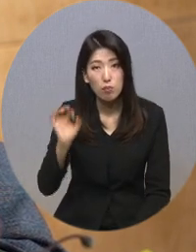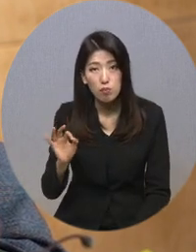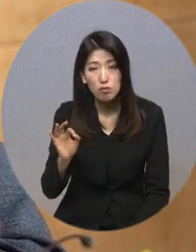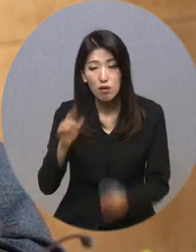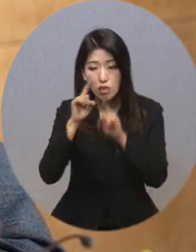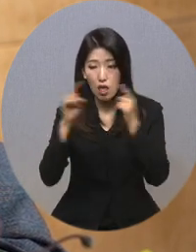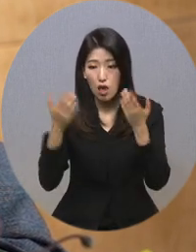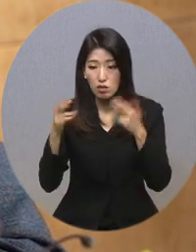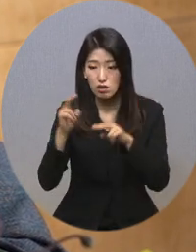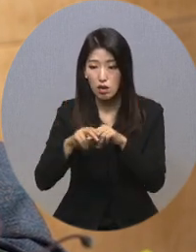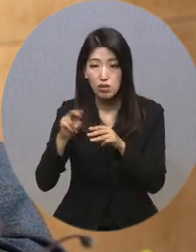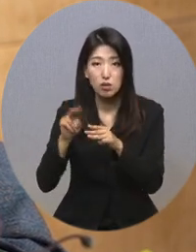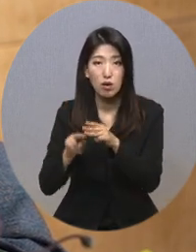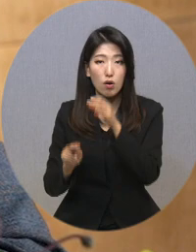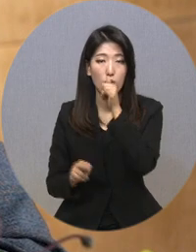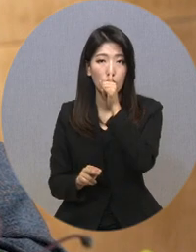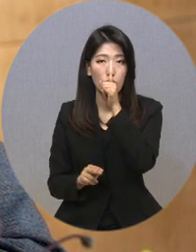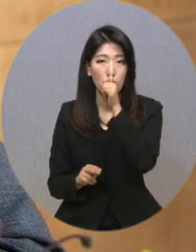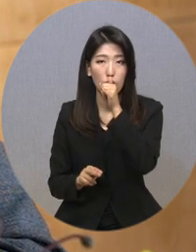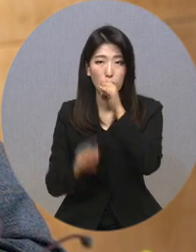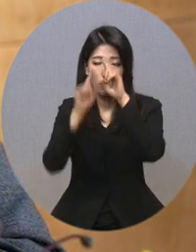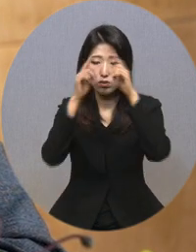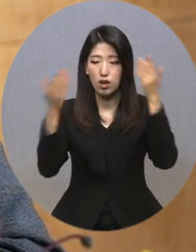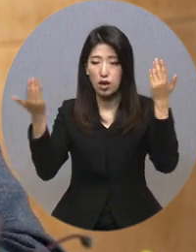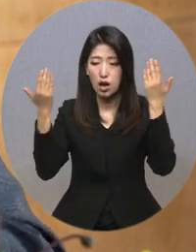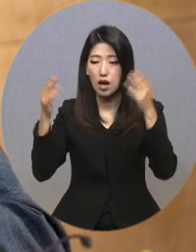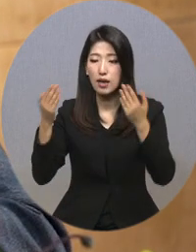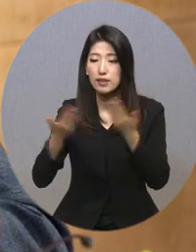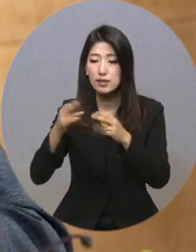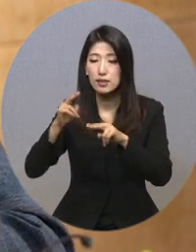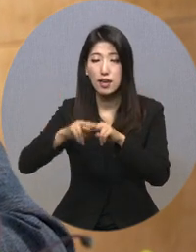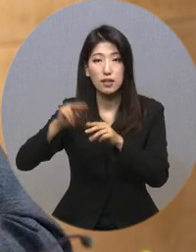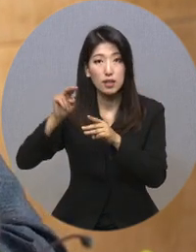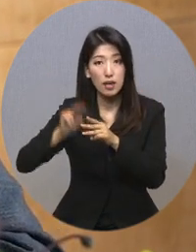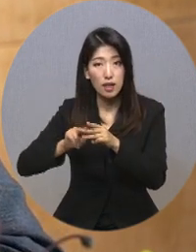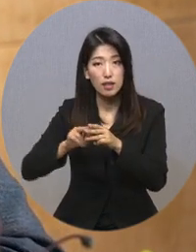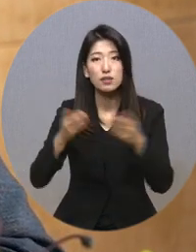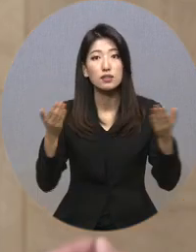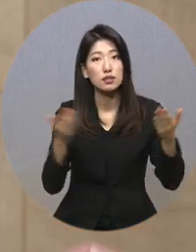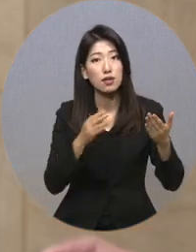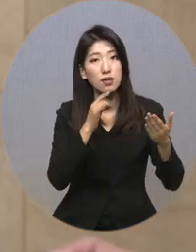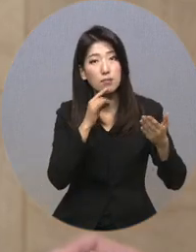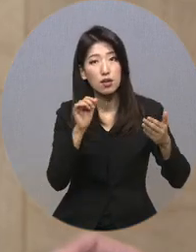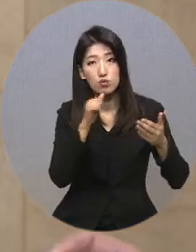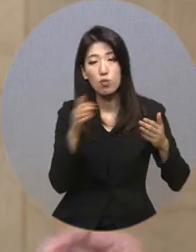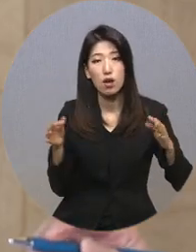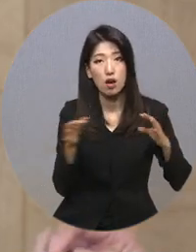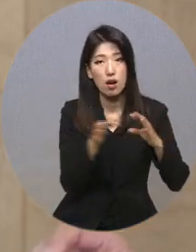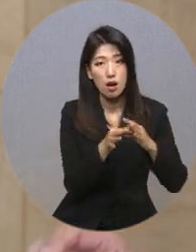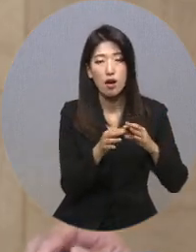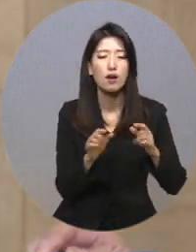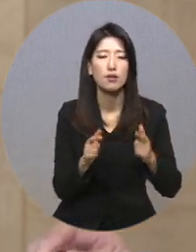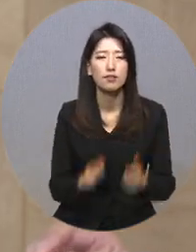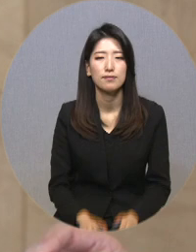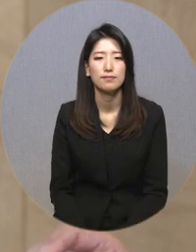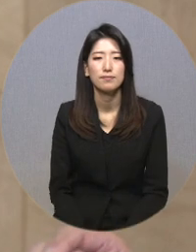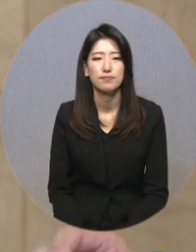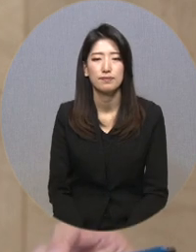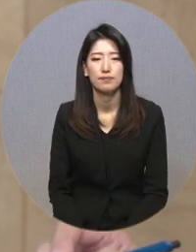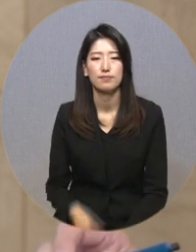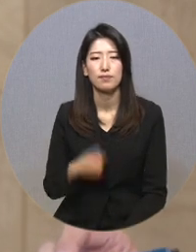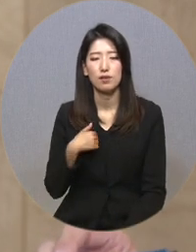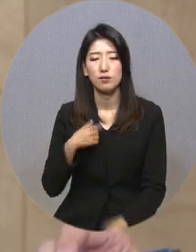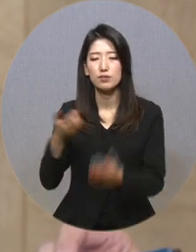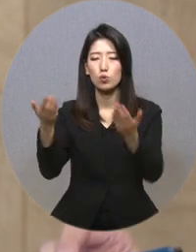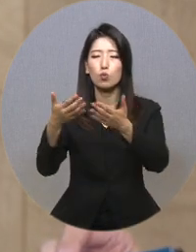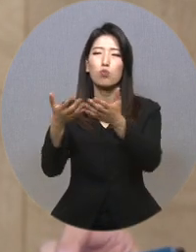예. 하거든요. 이 대학 일자리 센터는 단순하게 뭐 취업 연계만 하는 건 아니죠? 제가 일자리 센터를 노동부